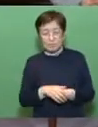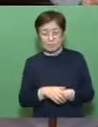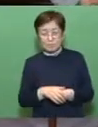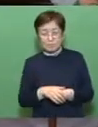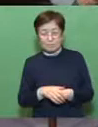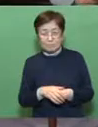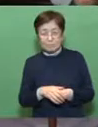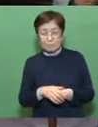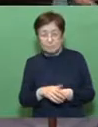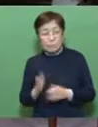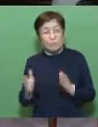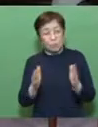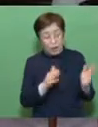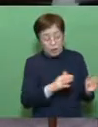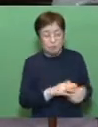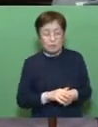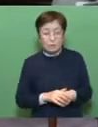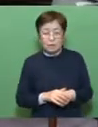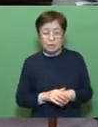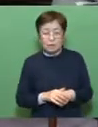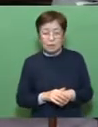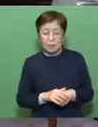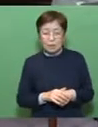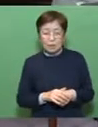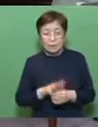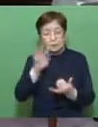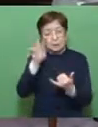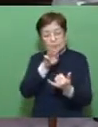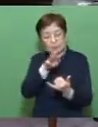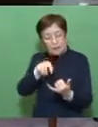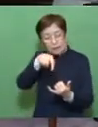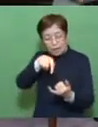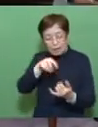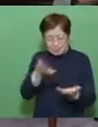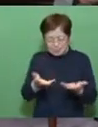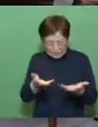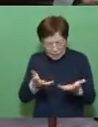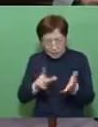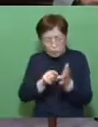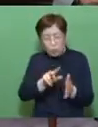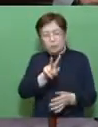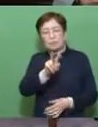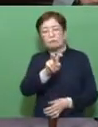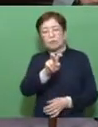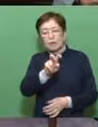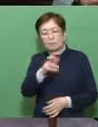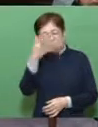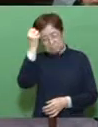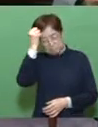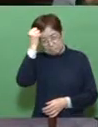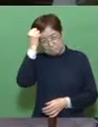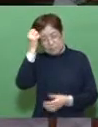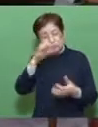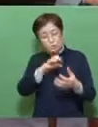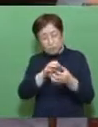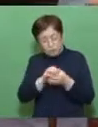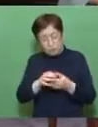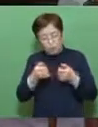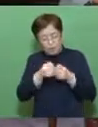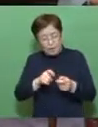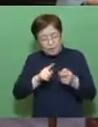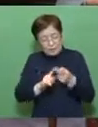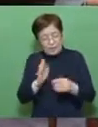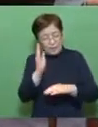最初に聞きましたこの震災20年の決意に関わる具体的な施策についてえまず1つ目は安全な